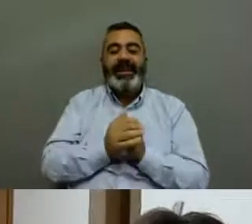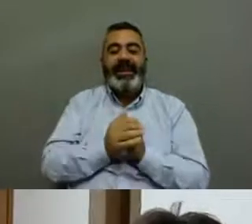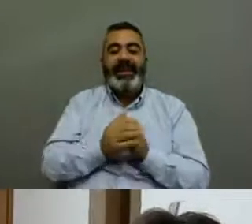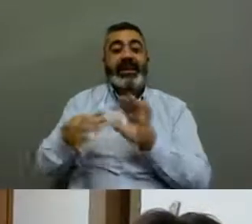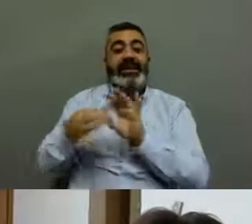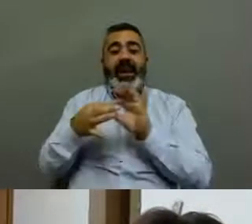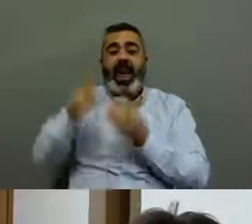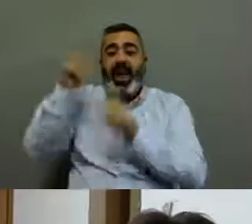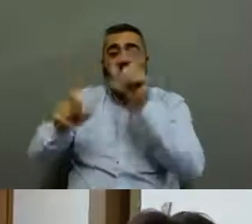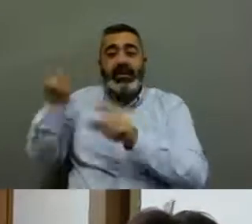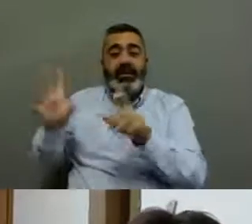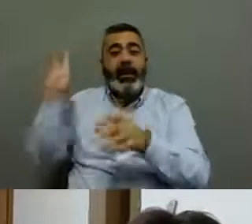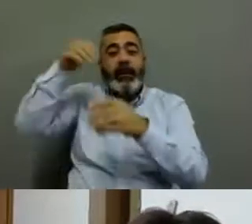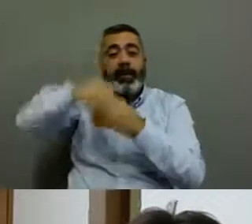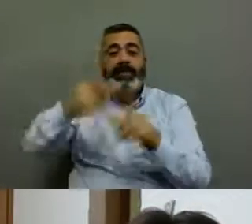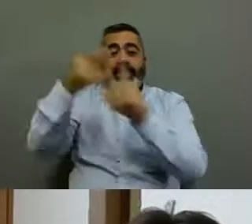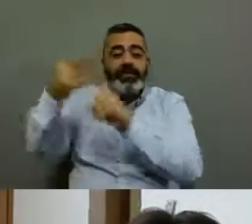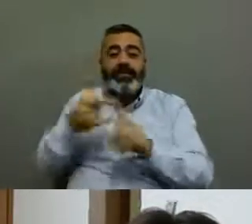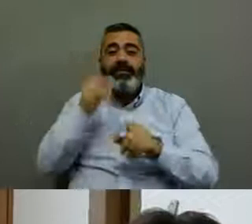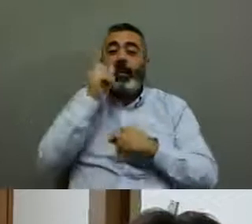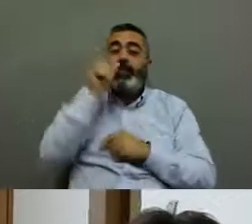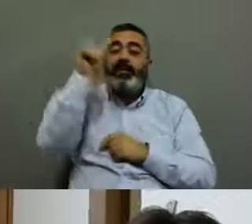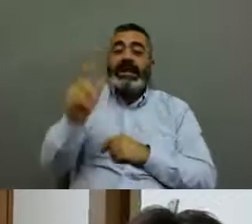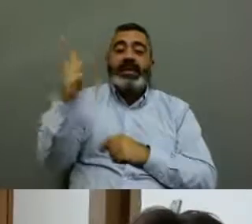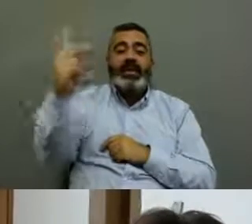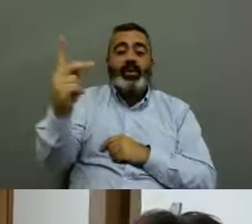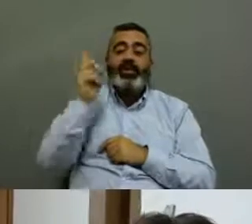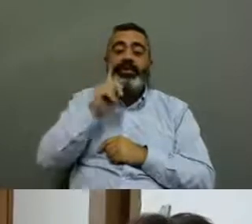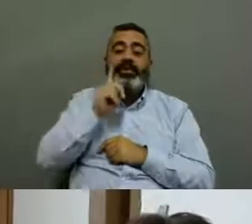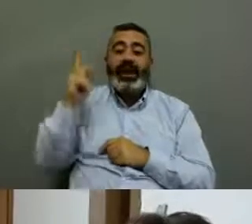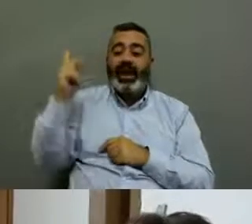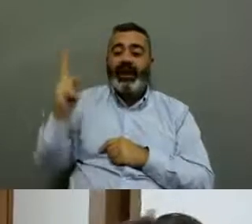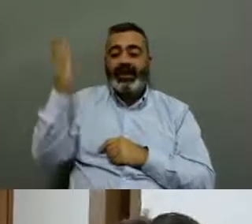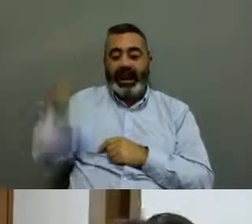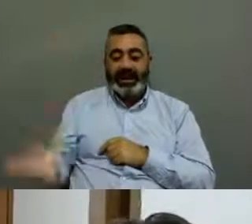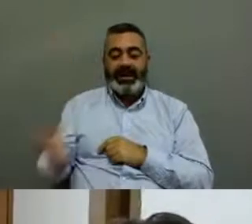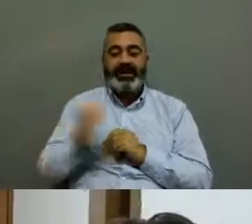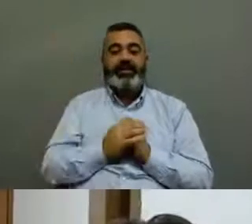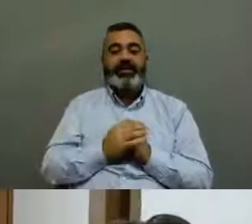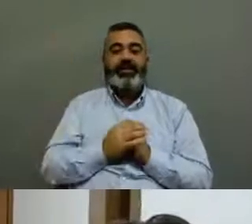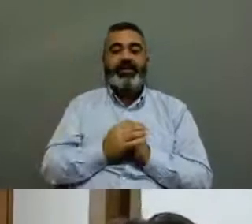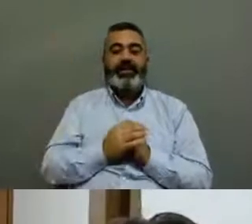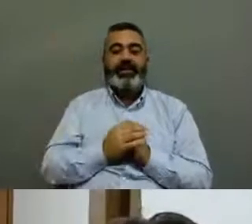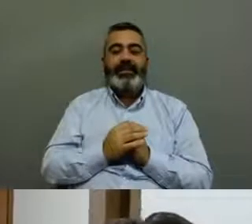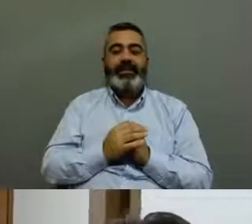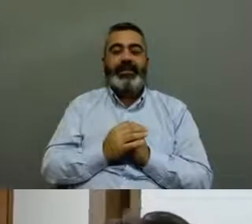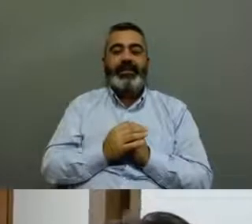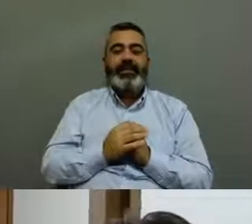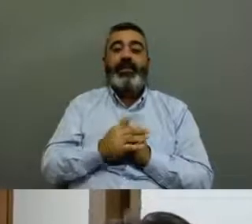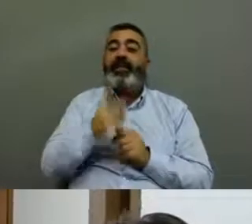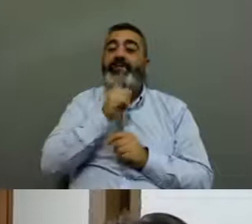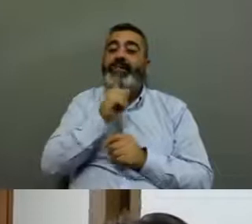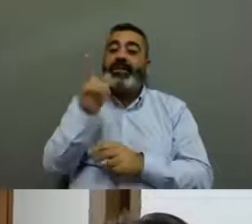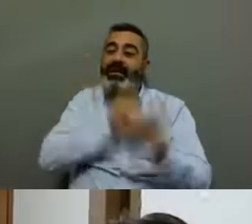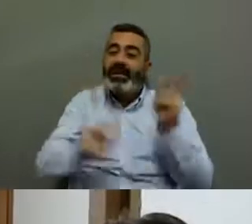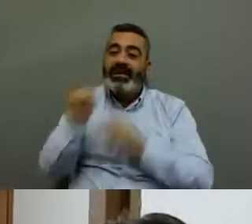συνεργάτες, συναδέλφους μου στο πάνελ, τον κύριο Κίτσιο και την κυρία Κατσιγιάννη, για αυτή τη